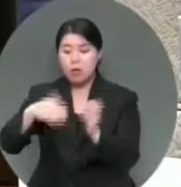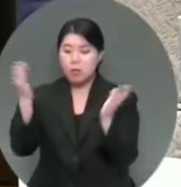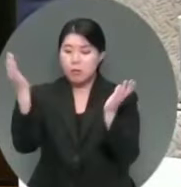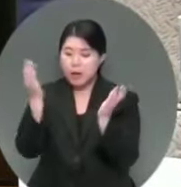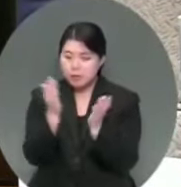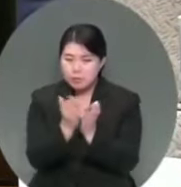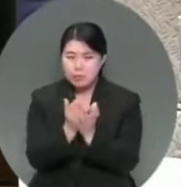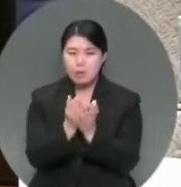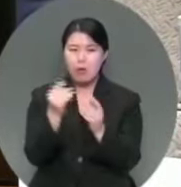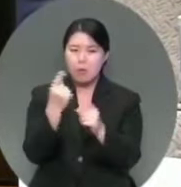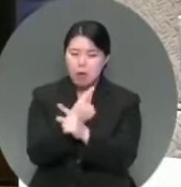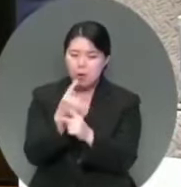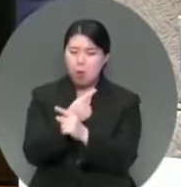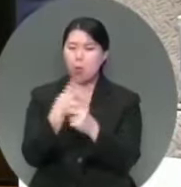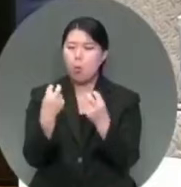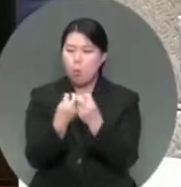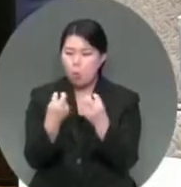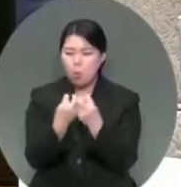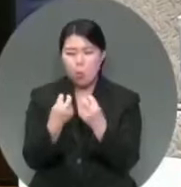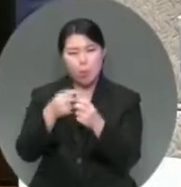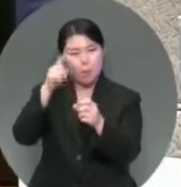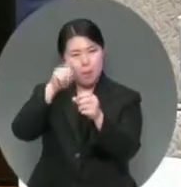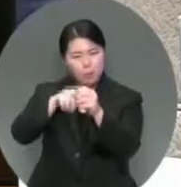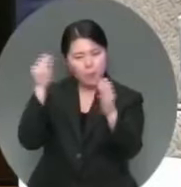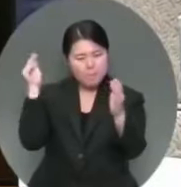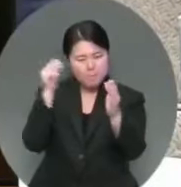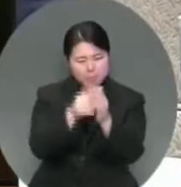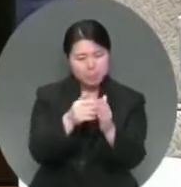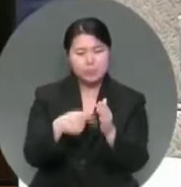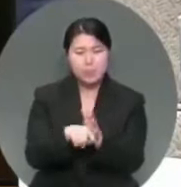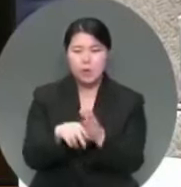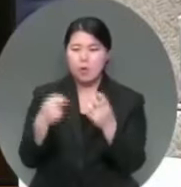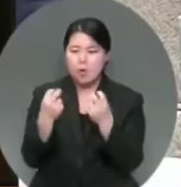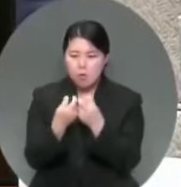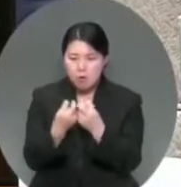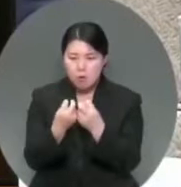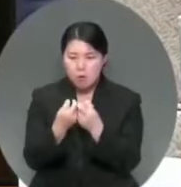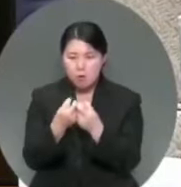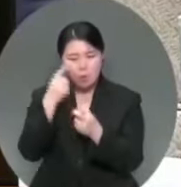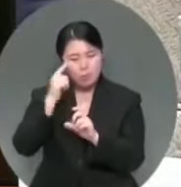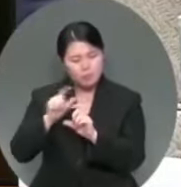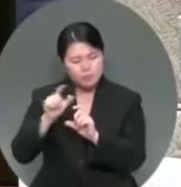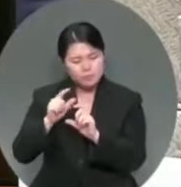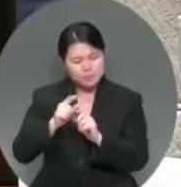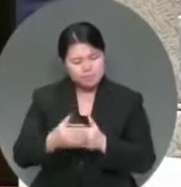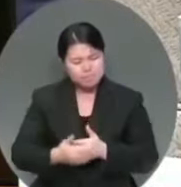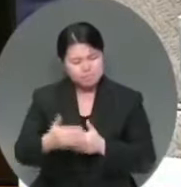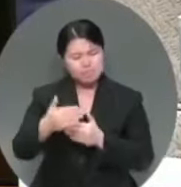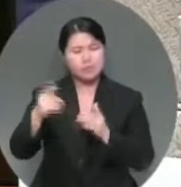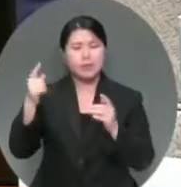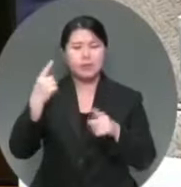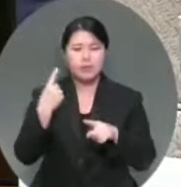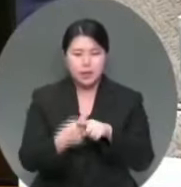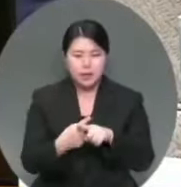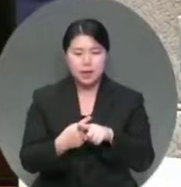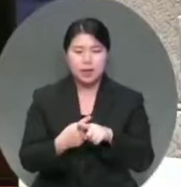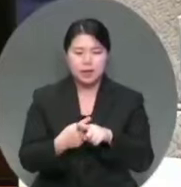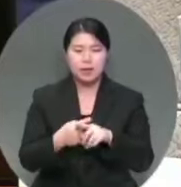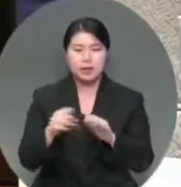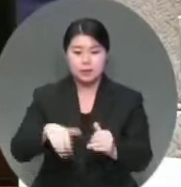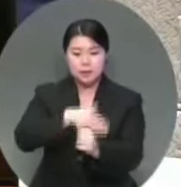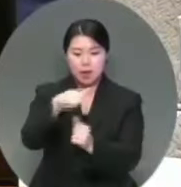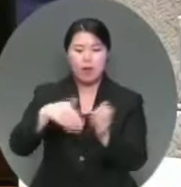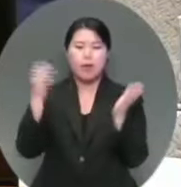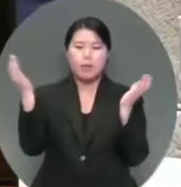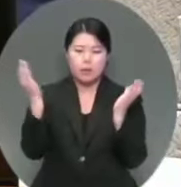이제 달성을 하게 할 것이냐. 이 과정 속에서 저희들이 현실에 맞게 그렇지만 좀 도전적으로 가야 되겠다